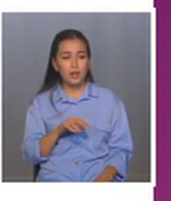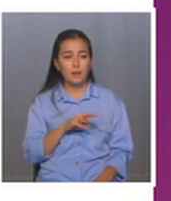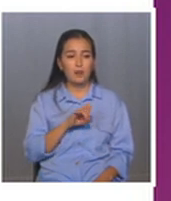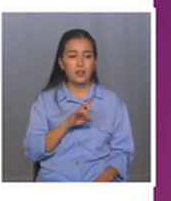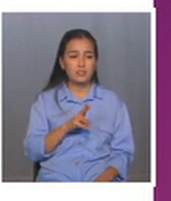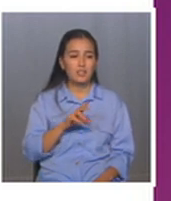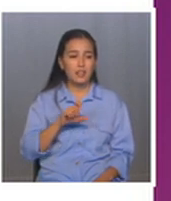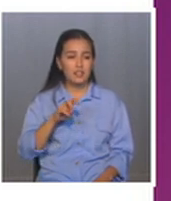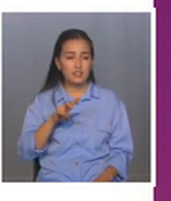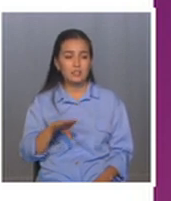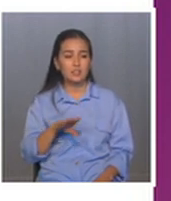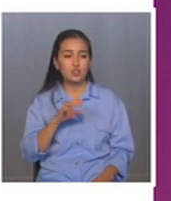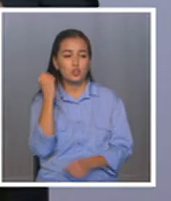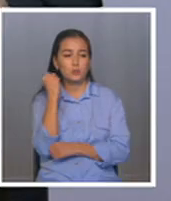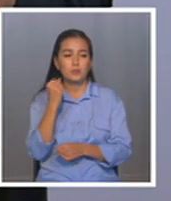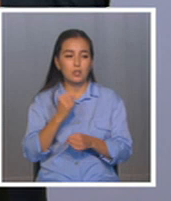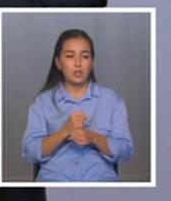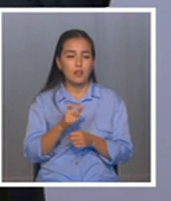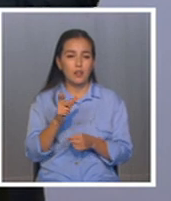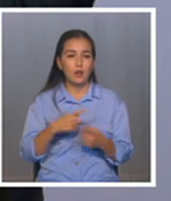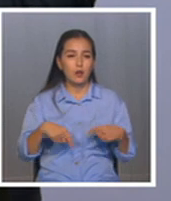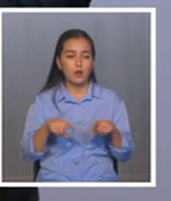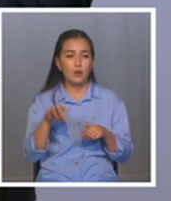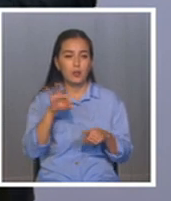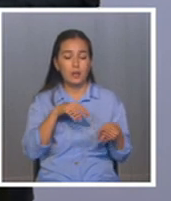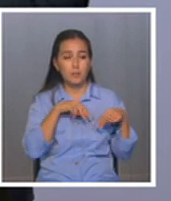Энгельстің жұмысшы табын үстемдігін орнату туралы